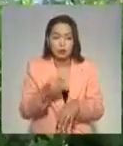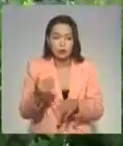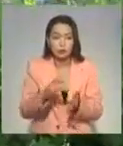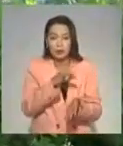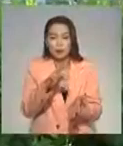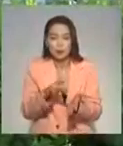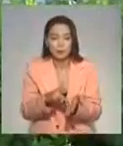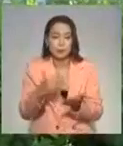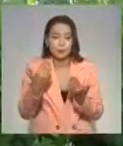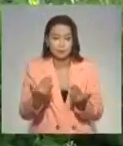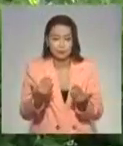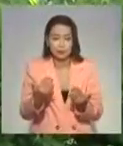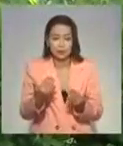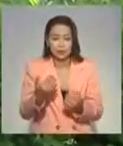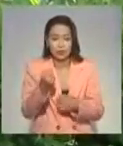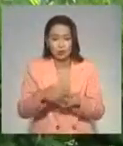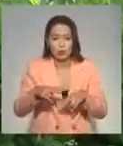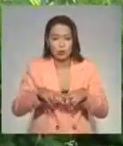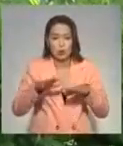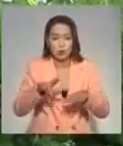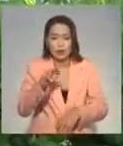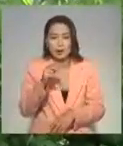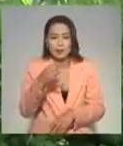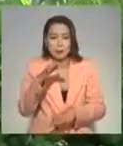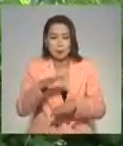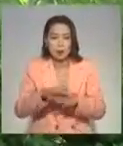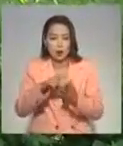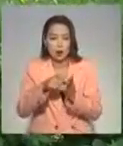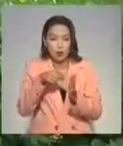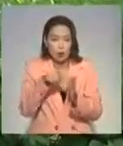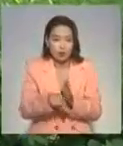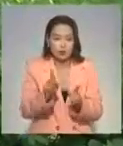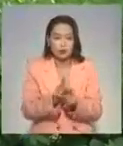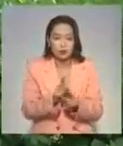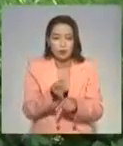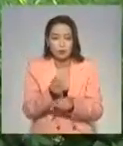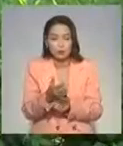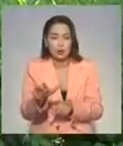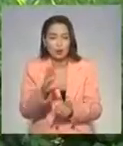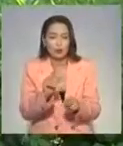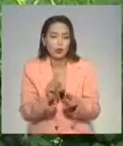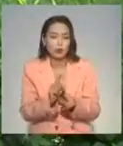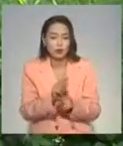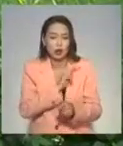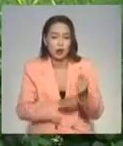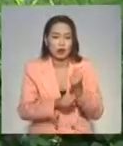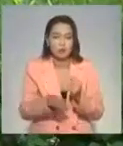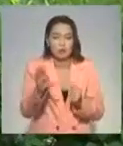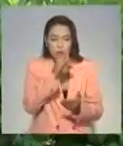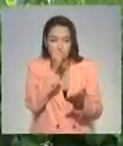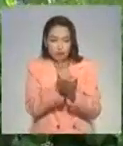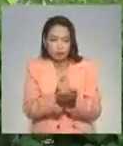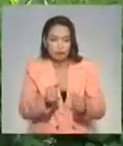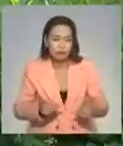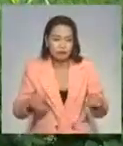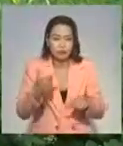қақ ортасында орналасқан Каспи банк бөлімшесінде болған. Мұнда қылмыскер келіп, бөлімшенің бірнеше қызметкерін кепілдікке ұстаған. Өздігінен берілмеген соң